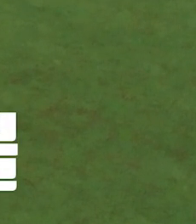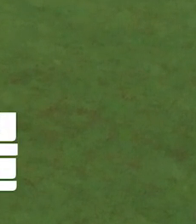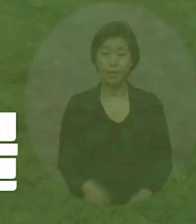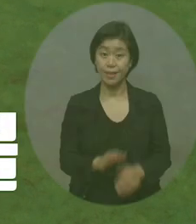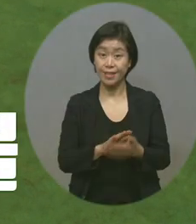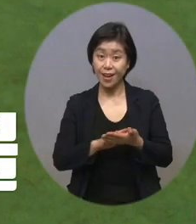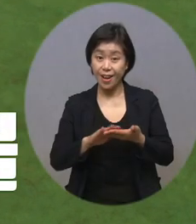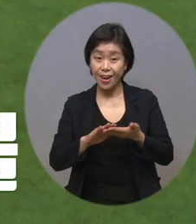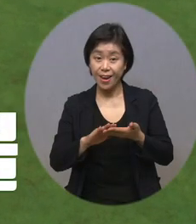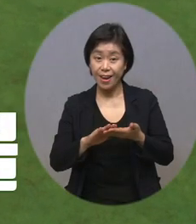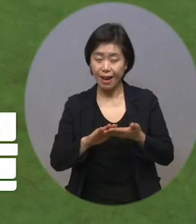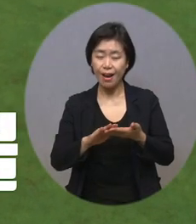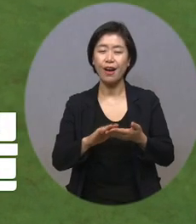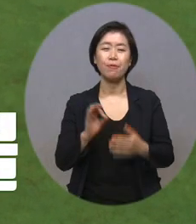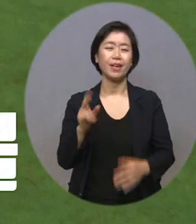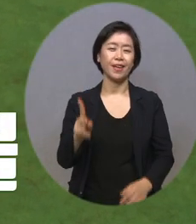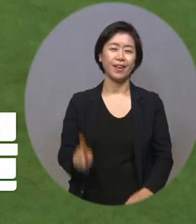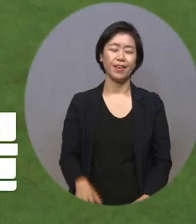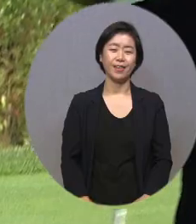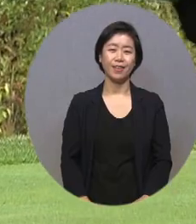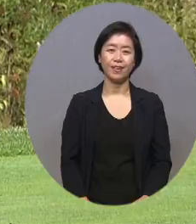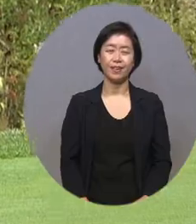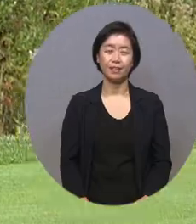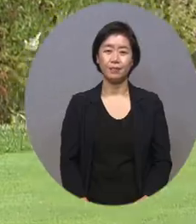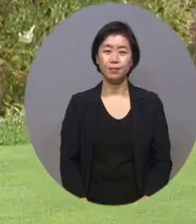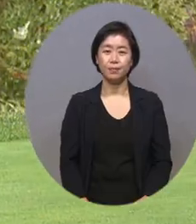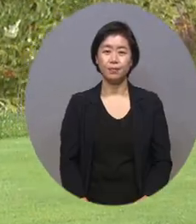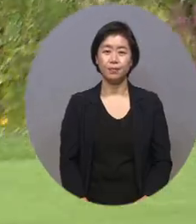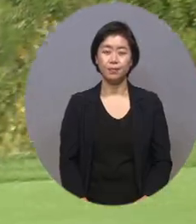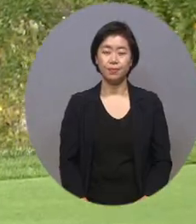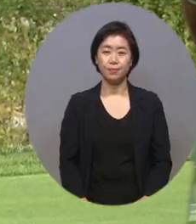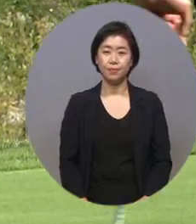나이스. 우와. 오케이.